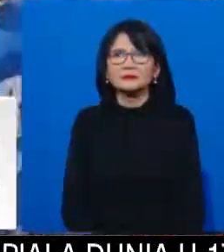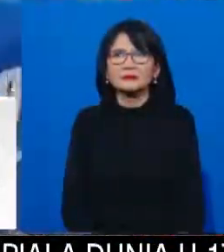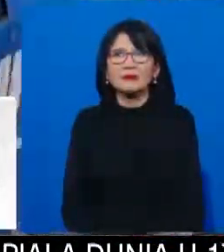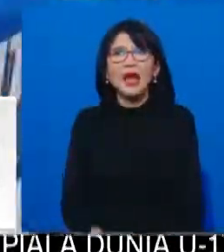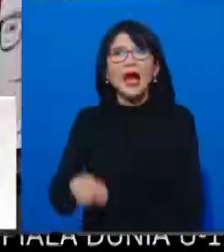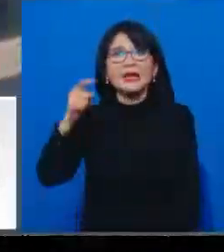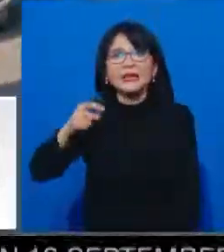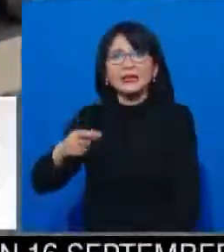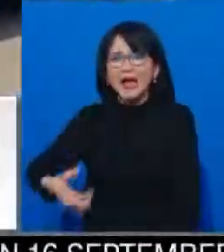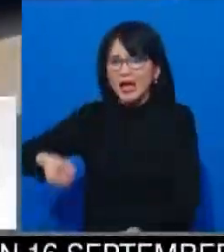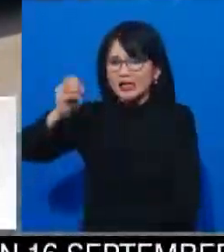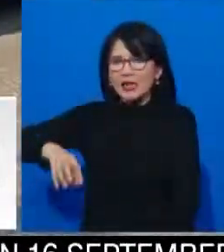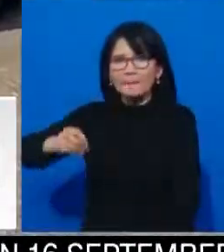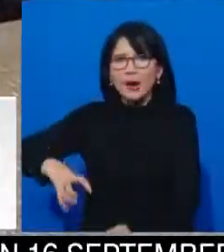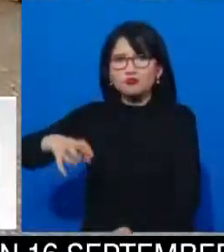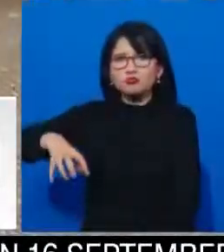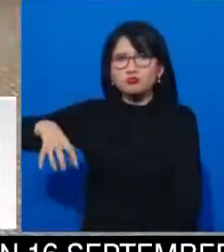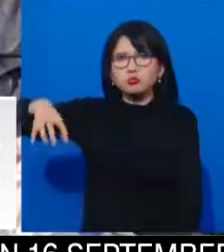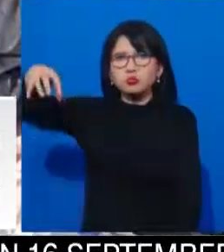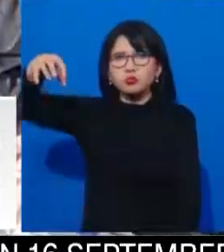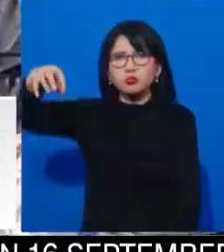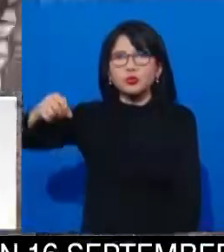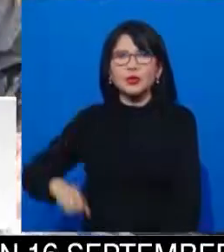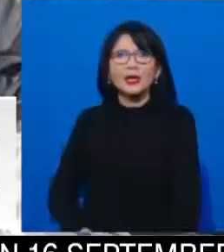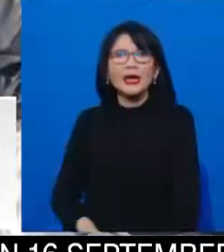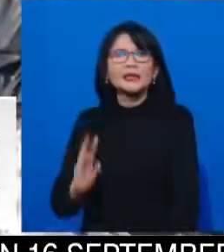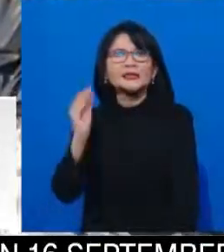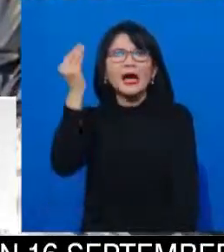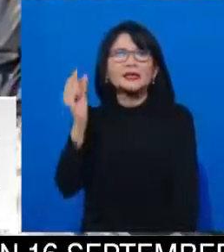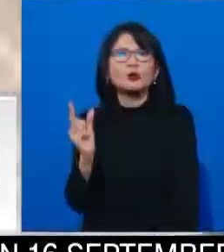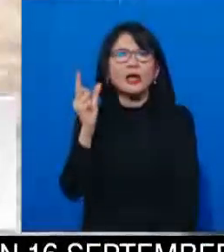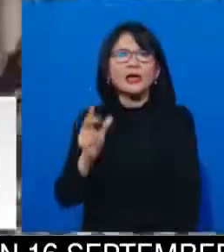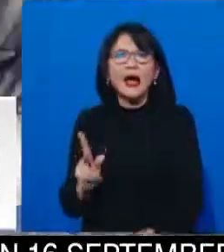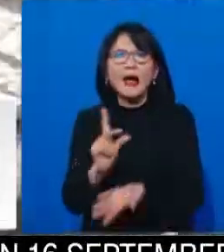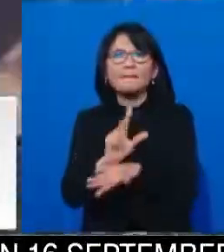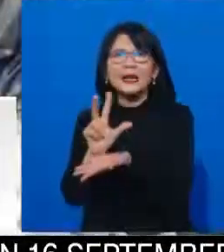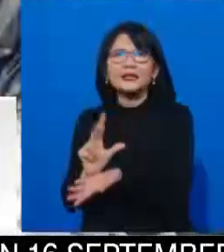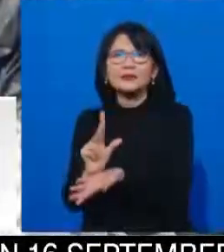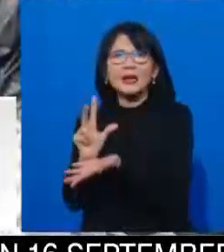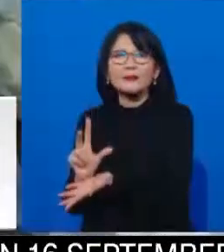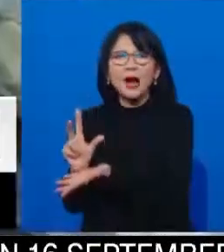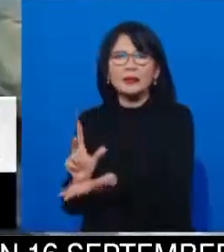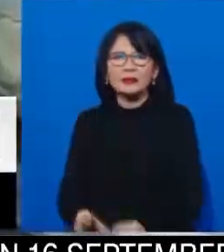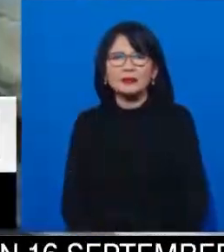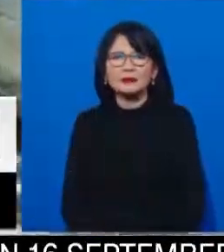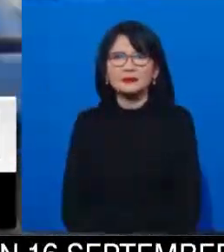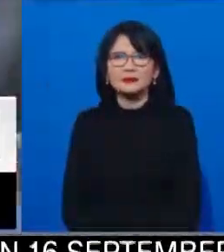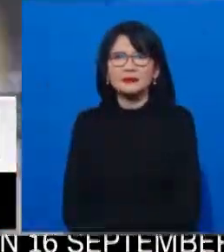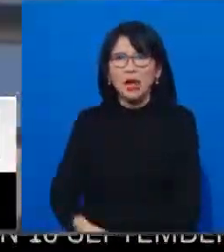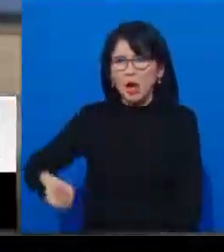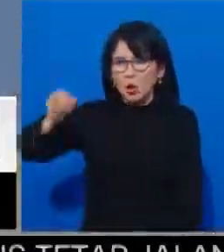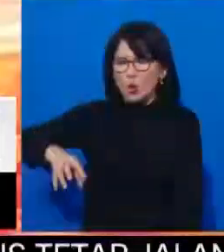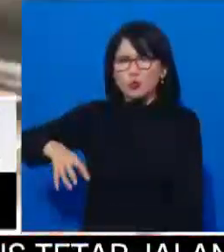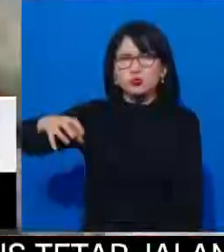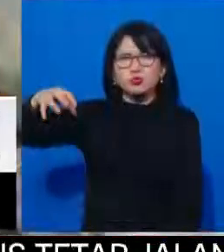Inilah tumpukan sampah di Jalan Ampera 7 Budi Mulia, Pademangan, Jakarta Utara pada Selasa pagi. Tumpukan sampah ini